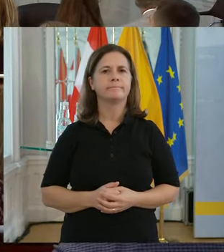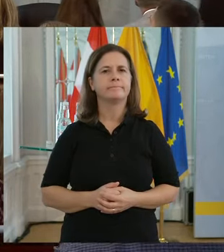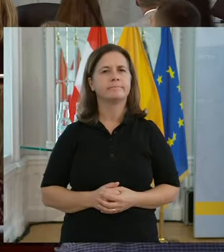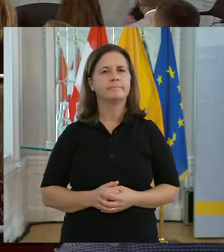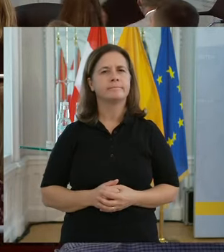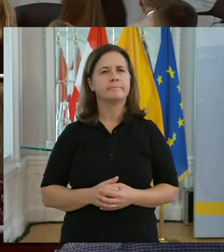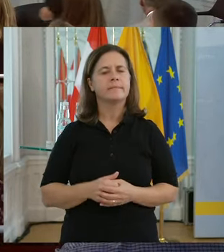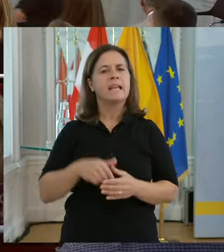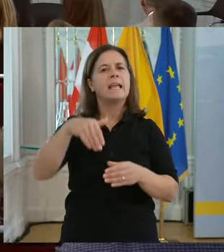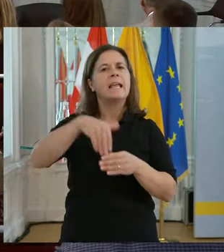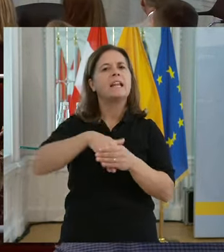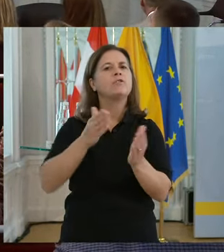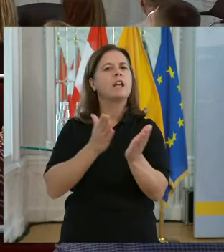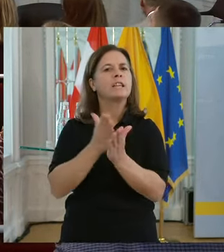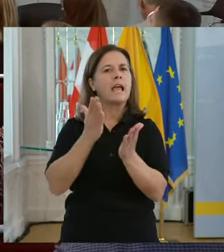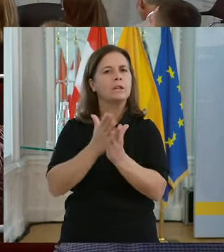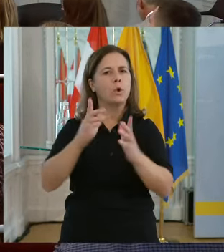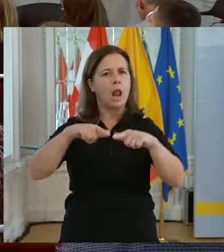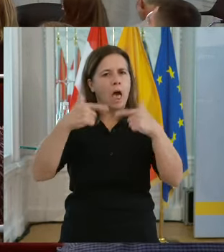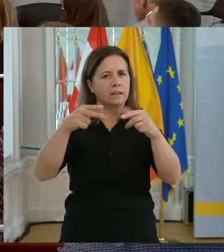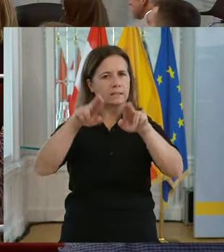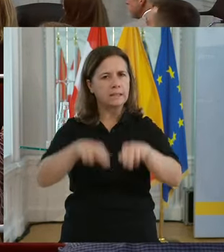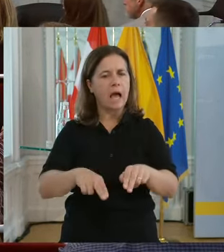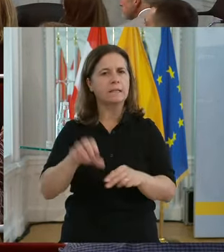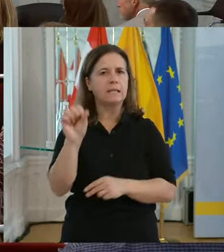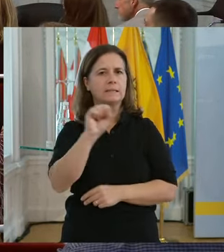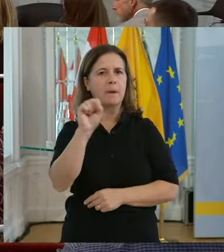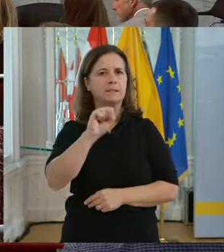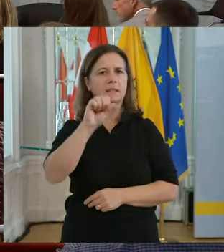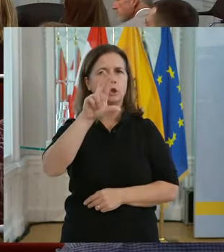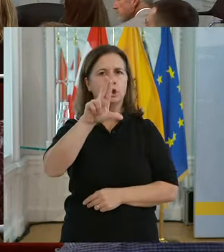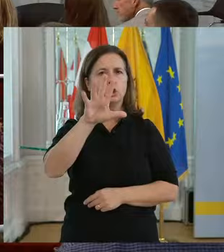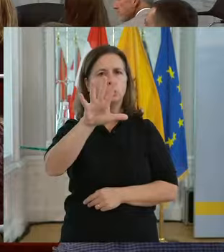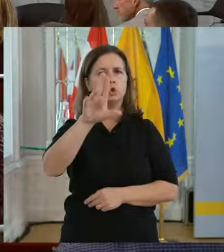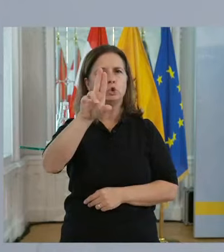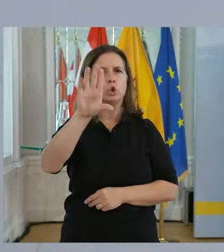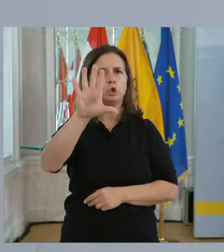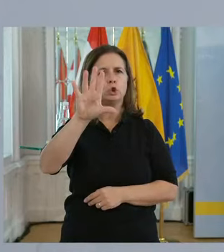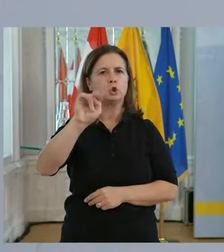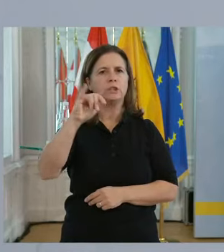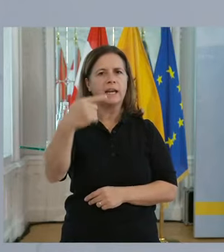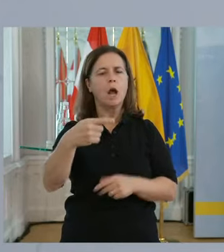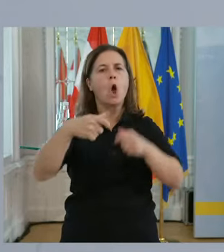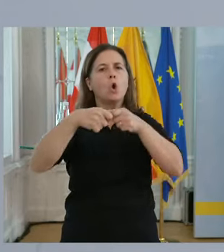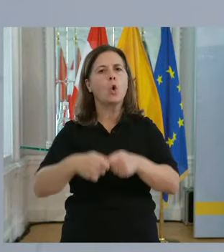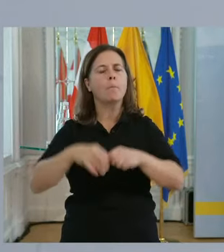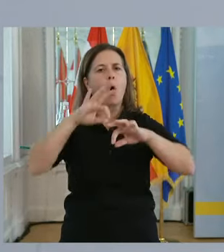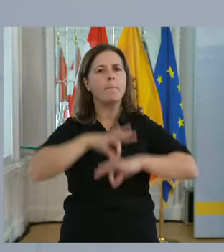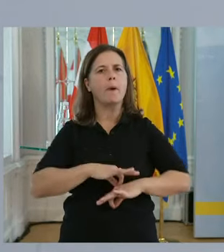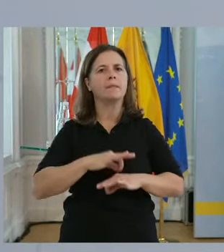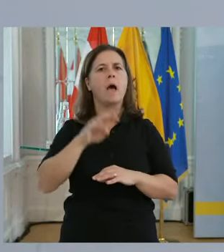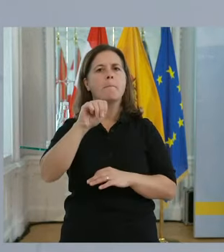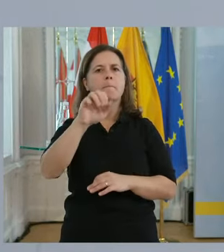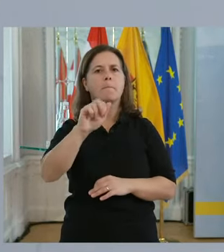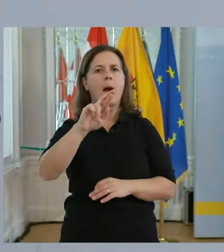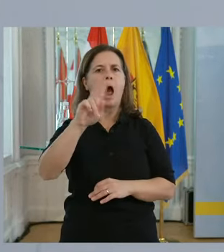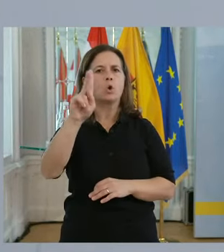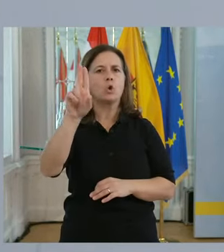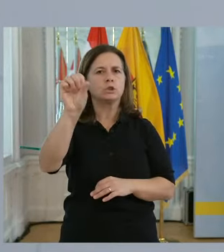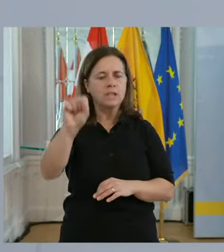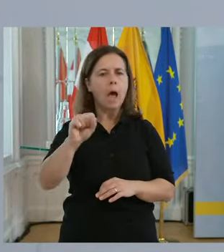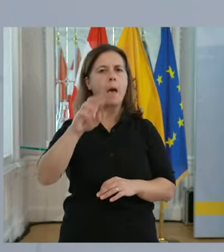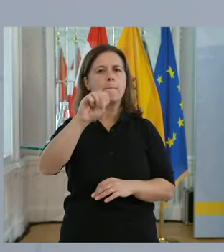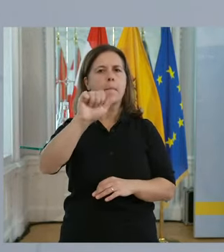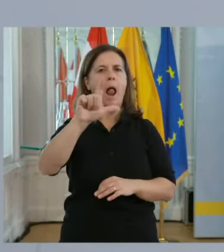In Vertretung von Landesrat Sebastian Schuschnigg darf ich auch den Klubobmann Markus Malle begrüßen. Rechtzeitig in